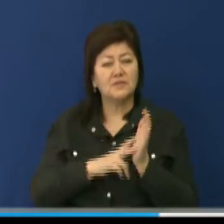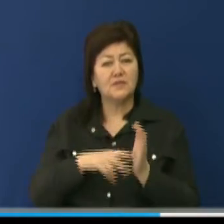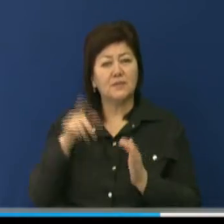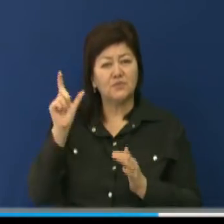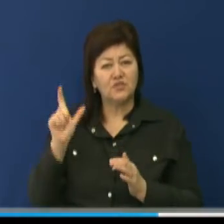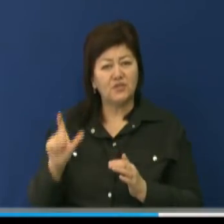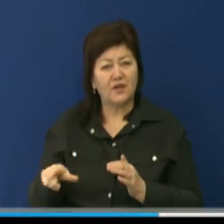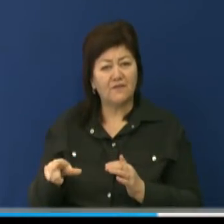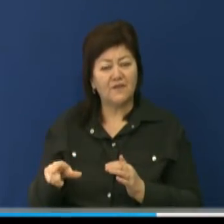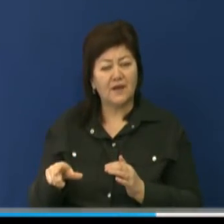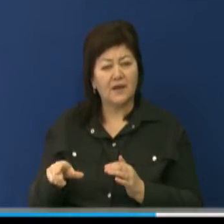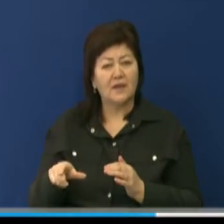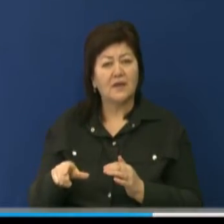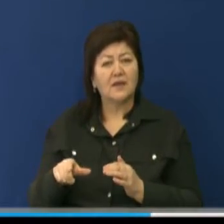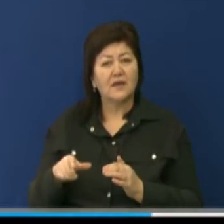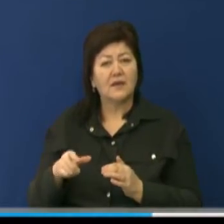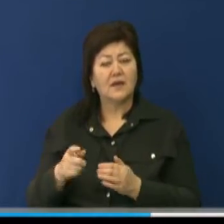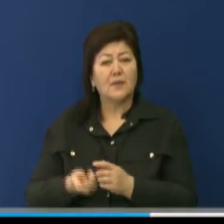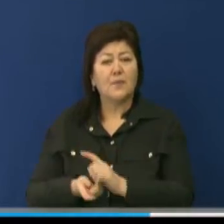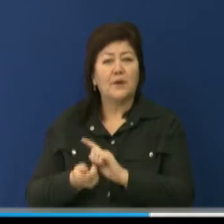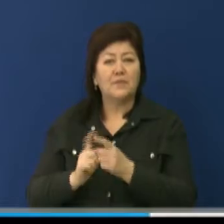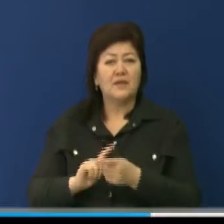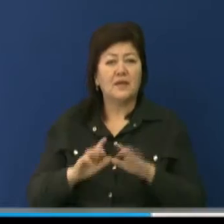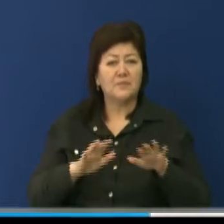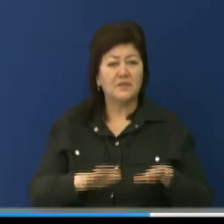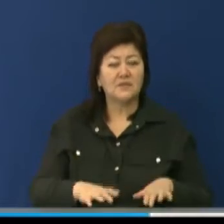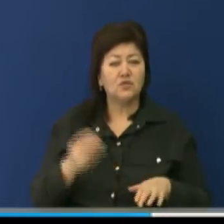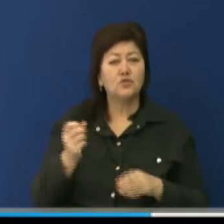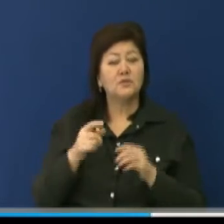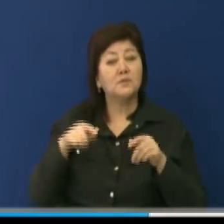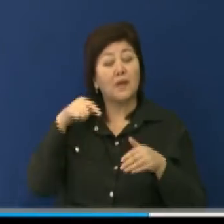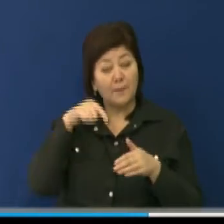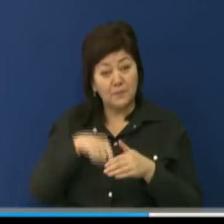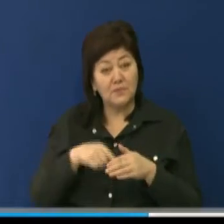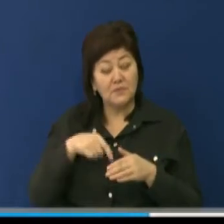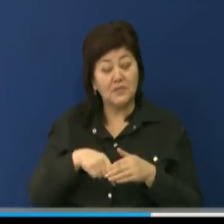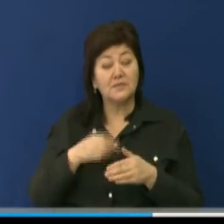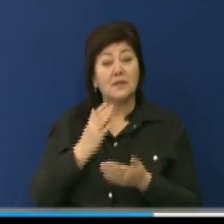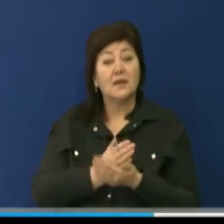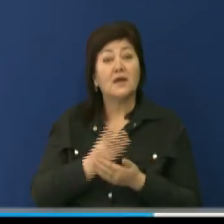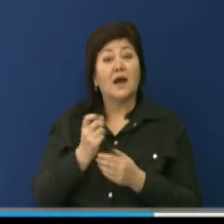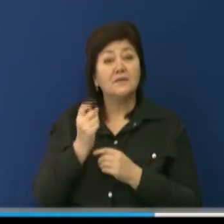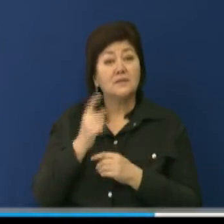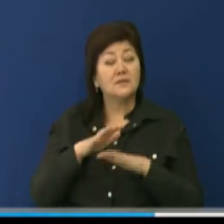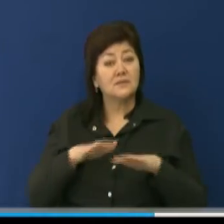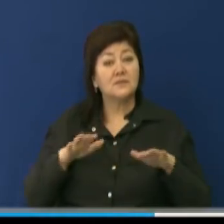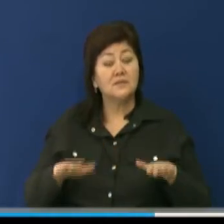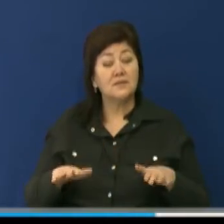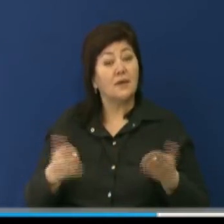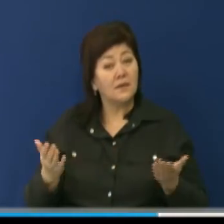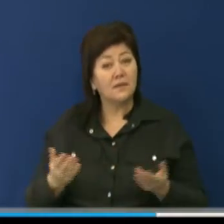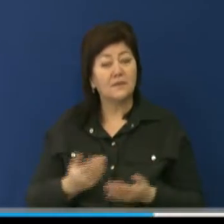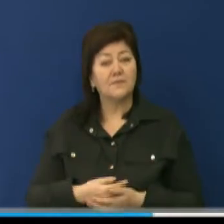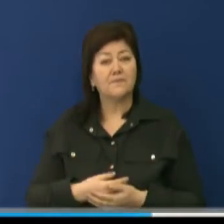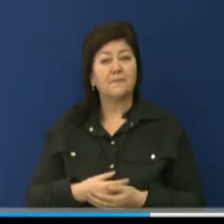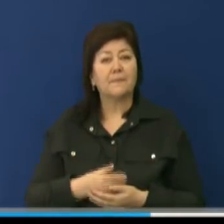11 бала қауіпсіз жерге көшірілді. 31 адам және оның ішінде 4 бала Бұлақ ауылының